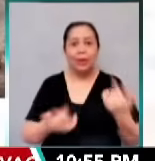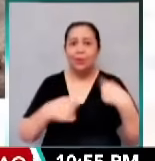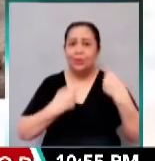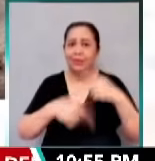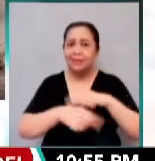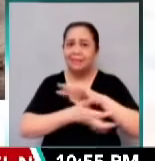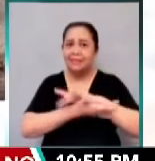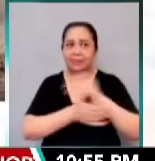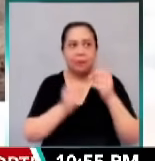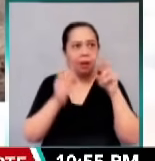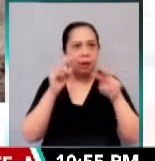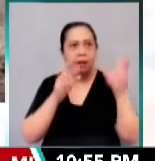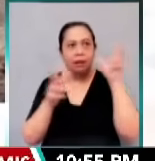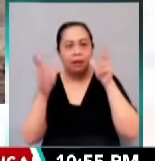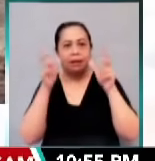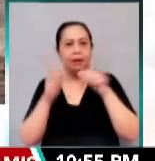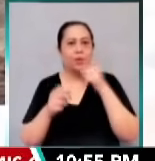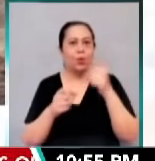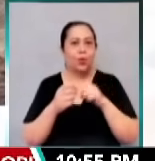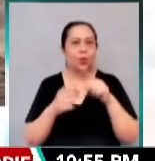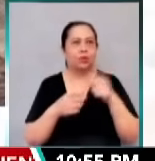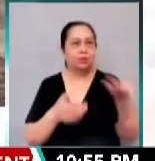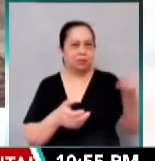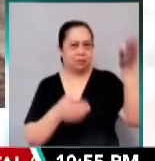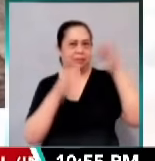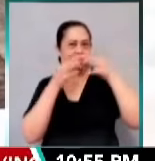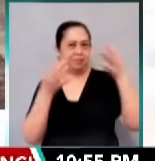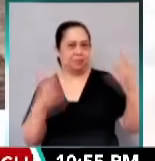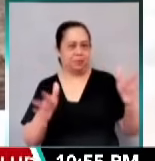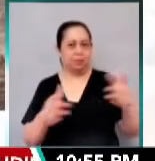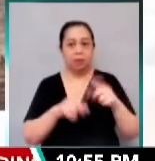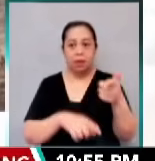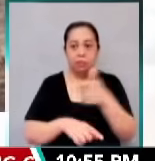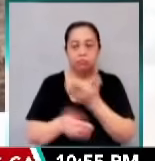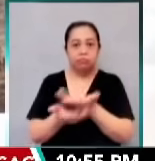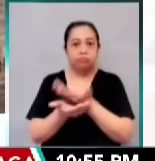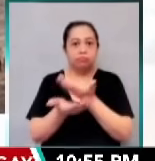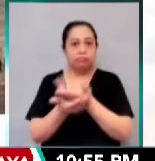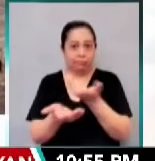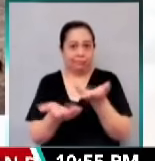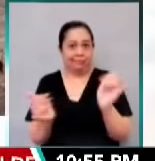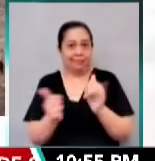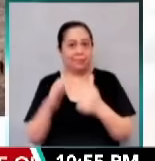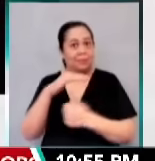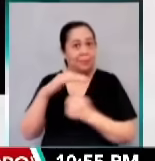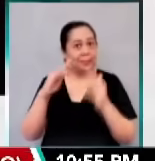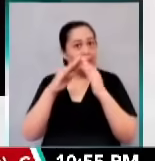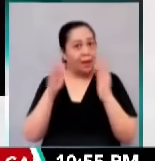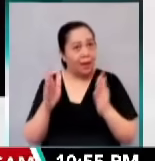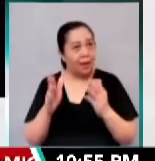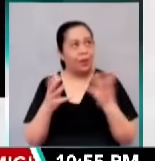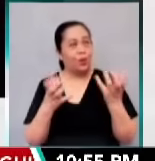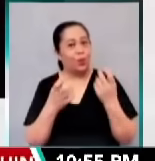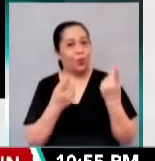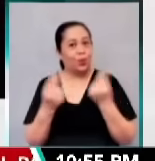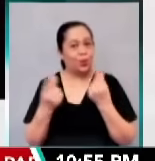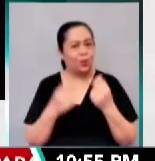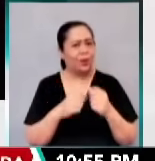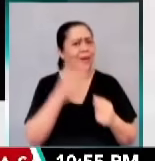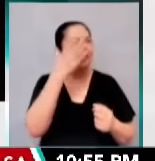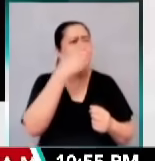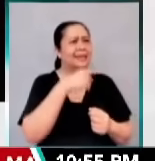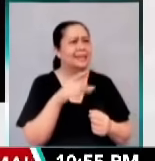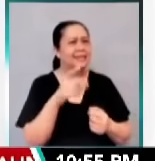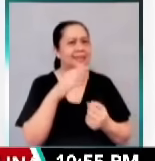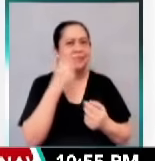nababalitaan, hindi lamang yung mga established kundi yung mga nasa bahay, merong gustong gawin. At saka, ang gandang panoorin ng